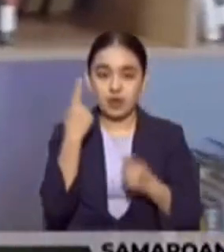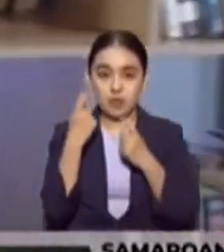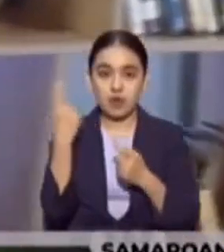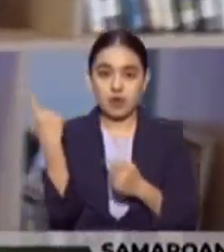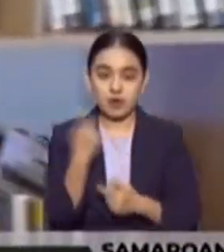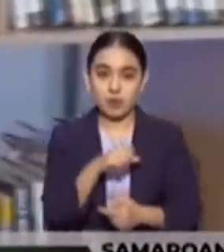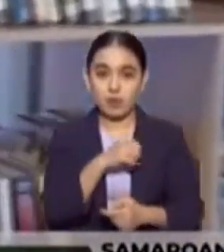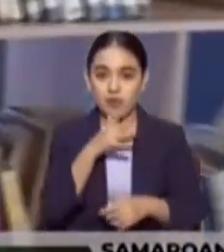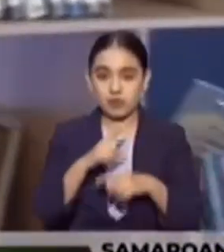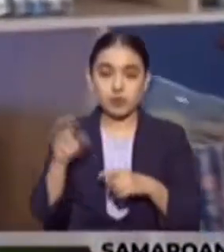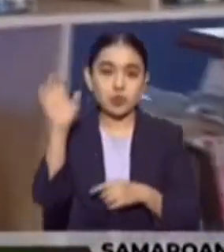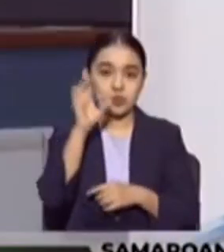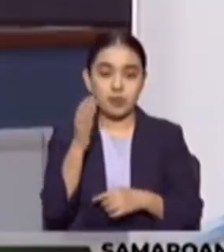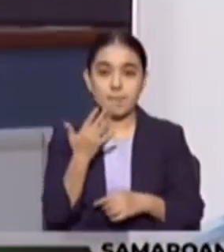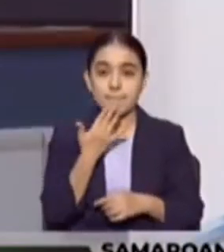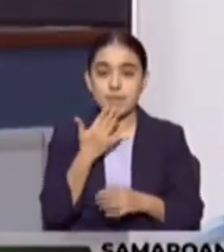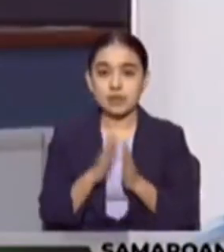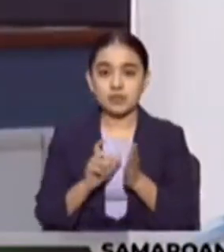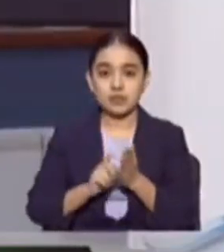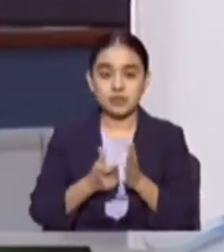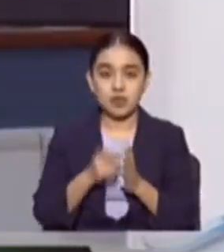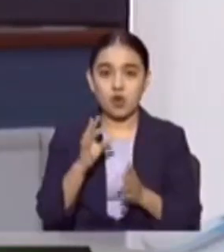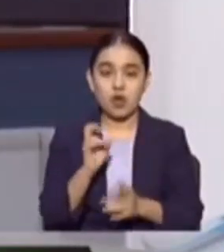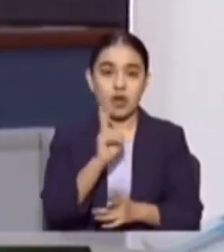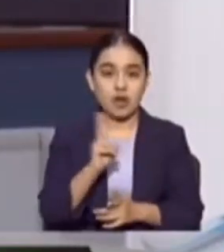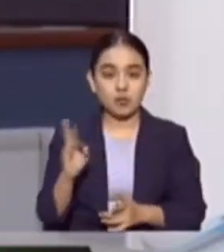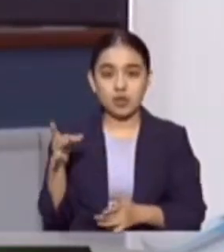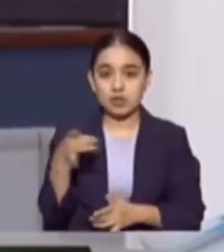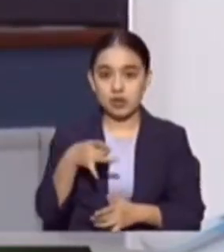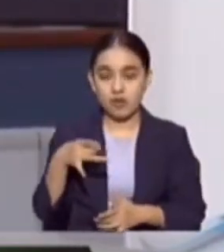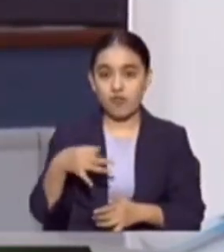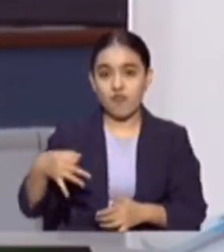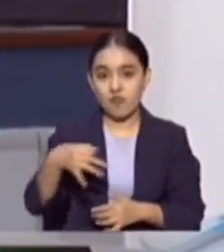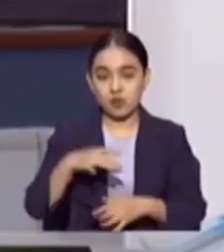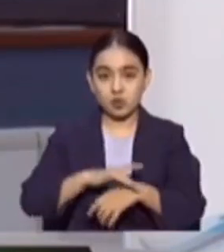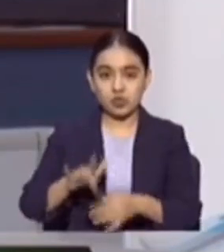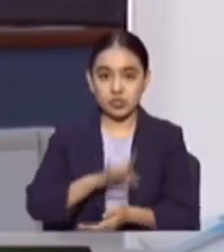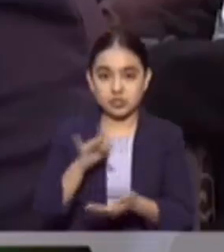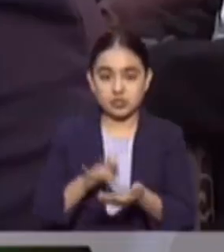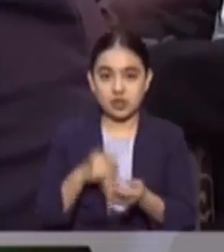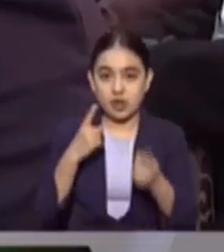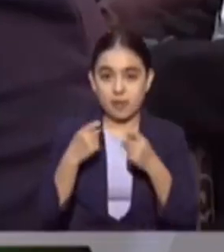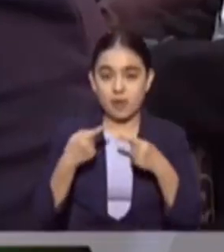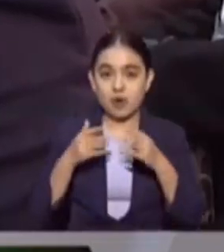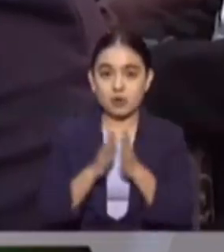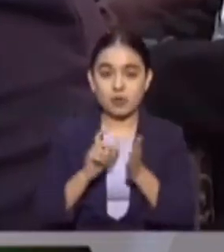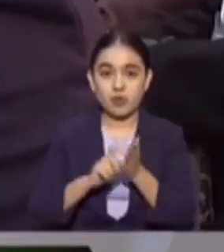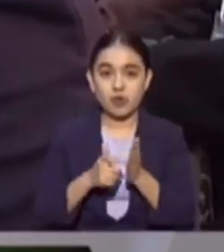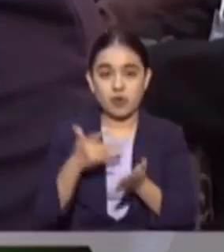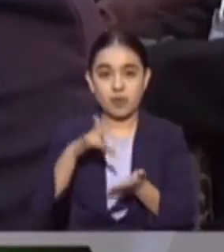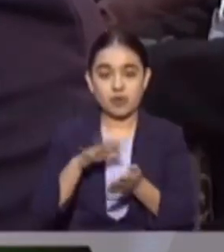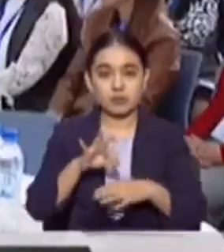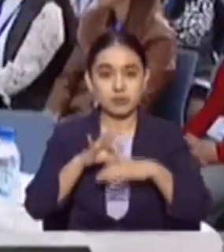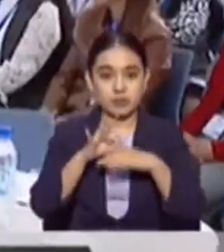bir vaqtning o'zida O'zbekiston milliy kutubxonasining Qoraqalpog'iston Respublikasi viloyatlar va Toshkent shahar axborot kutubxona markazlarida ham